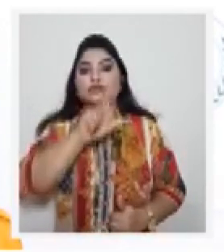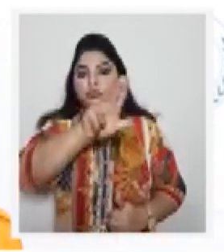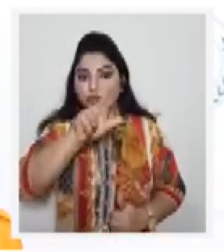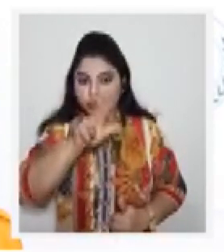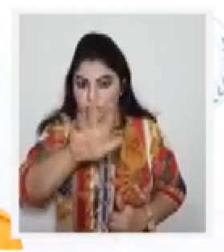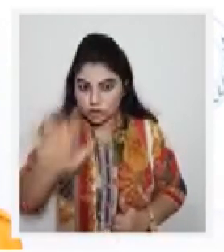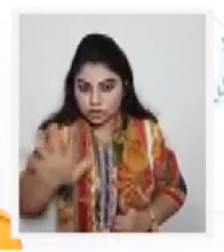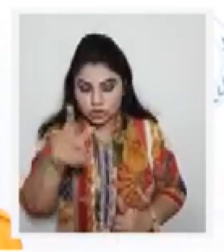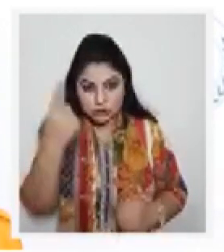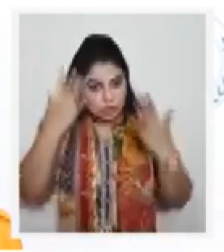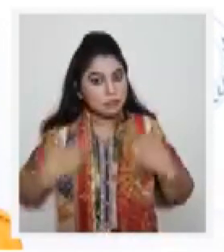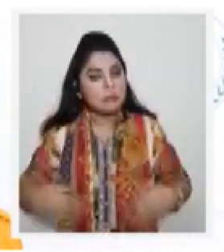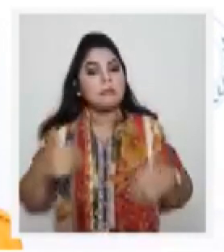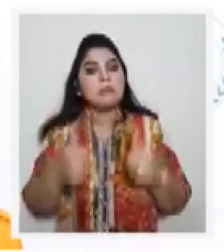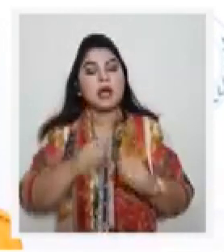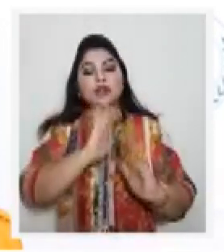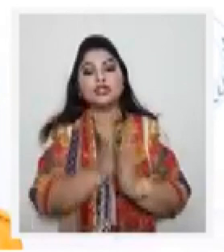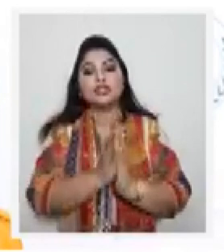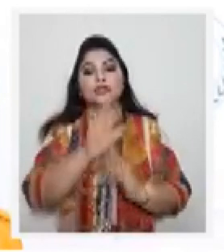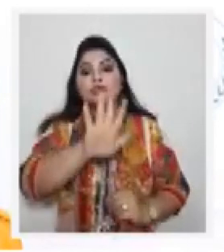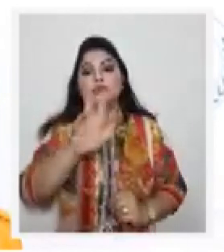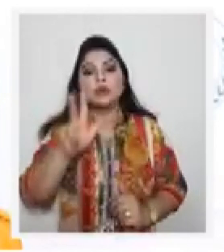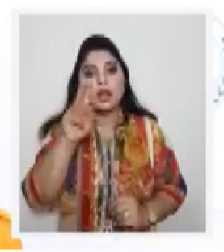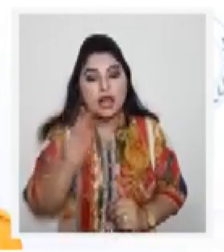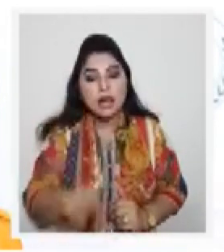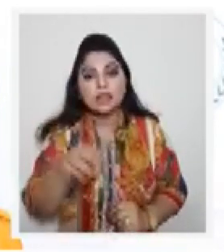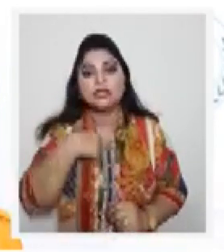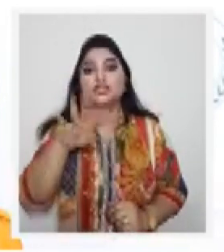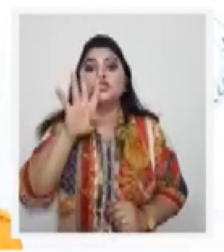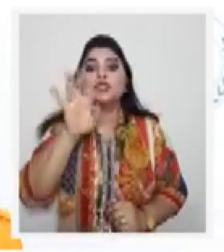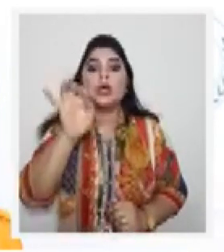24 ঘন্টা সুস্থ হয়েছেন 1,185 জন এবং এ পর্যন্ত সুস্থ হয়েছেন